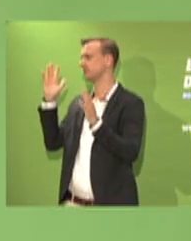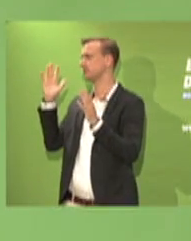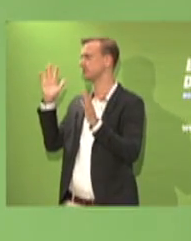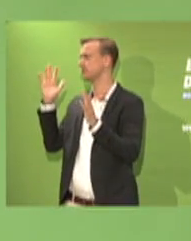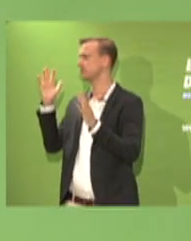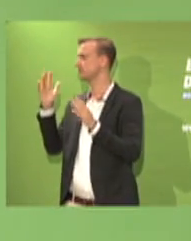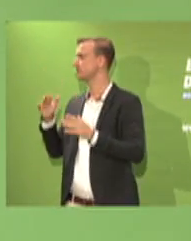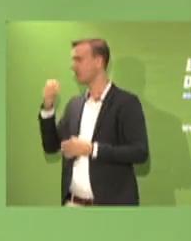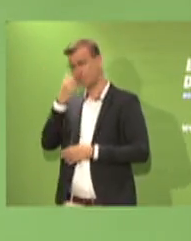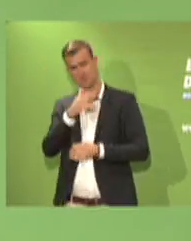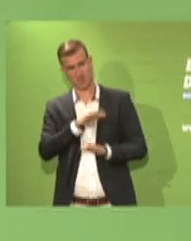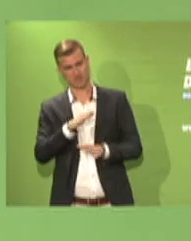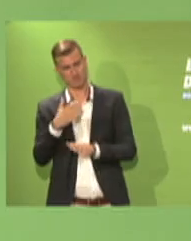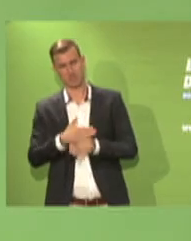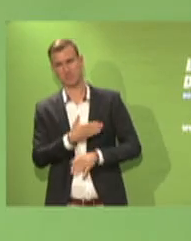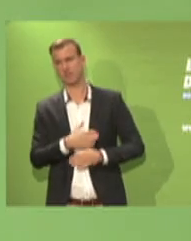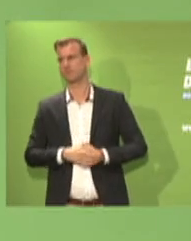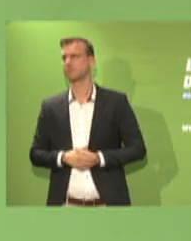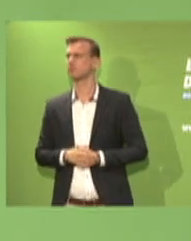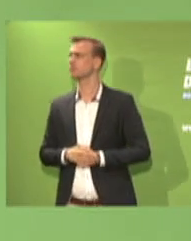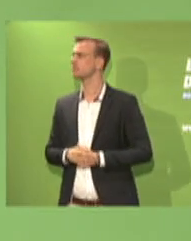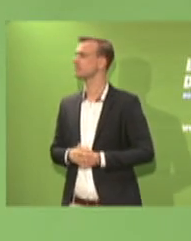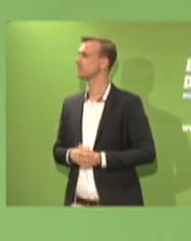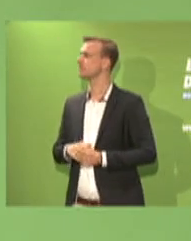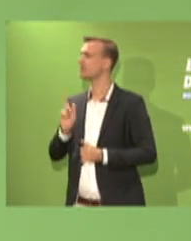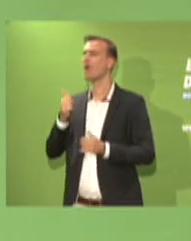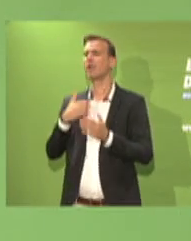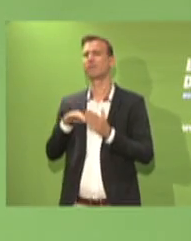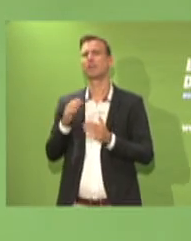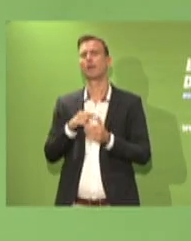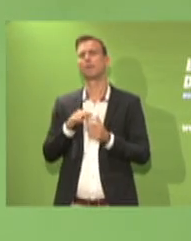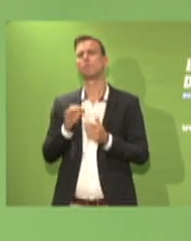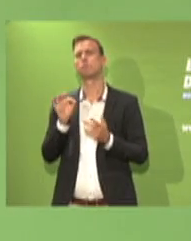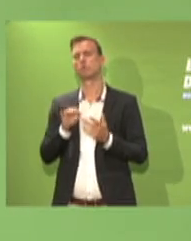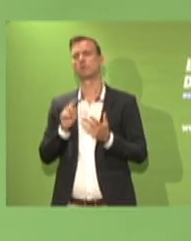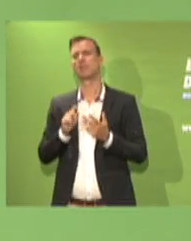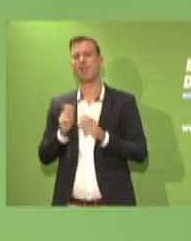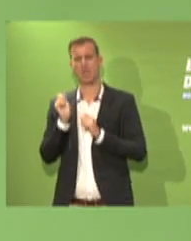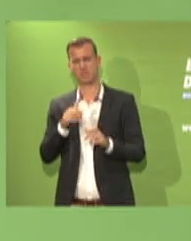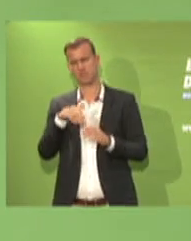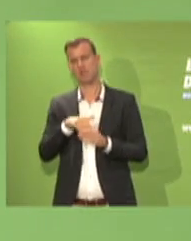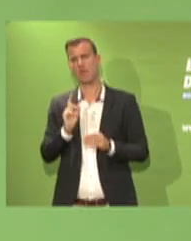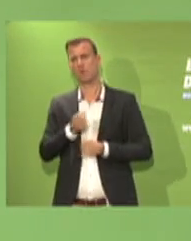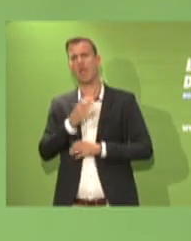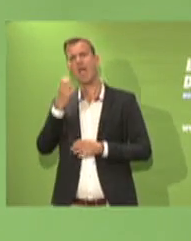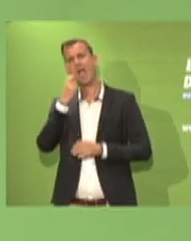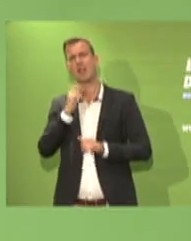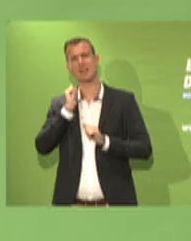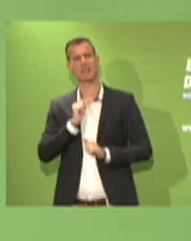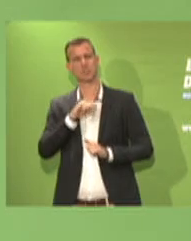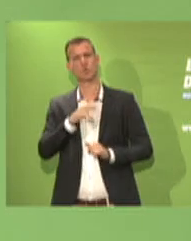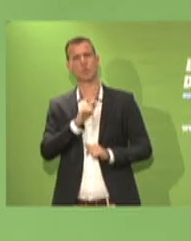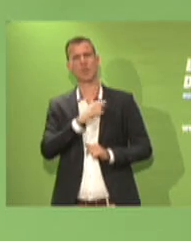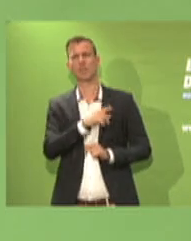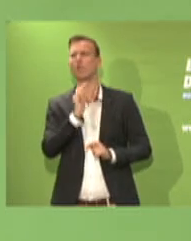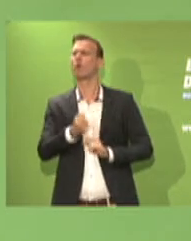Oliver, kommst du zum Ende? Und einen weiteren Punkt, den haben wir im Antrag noch klargestellt, ist auch, die Altlasten in Jülich werden